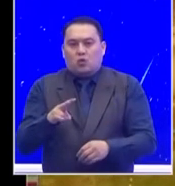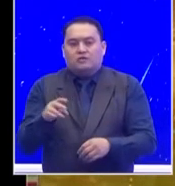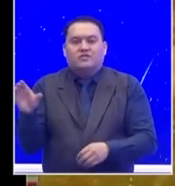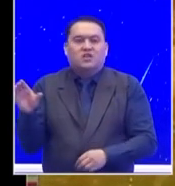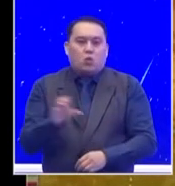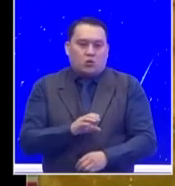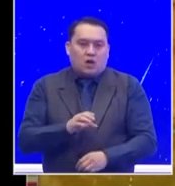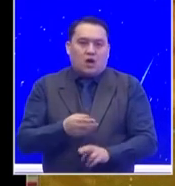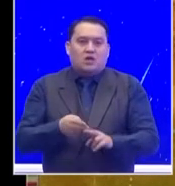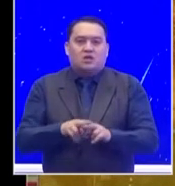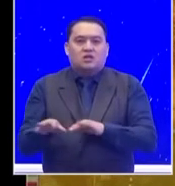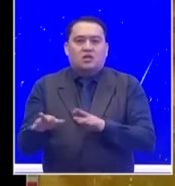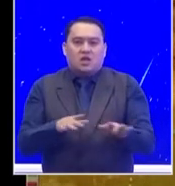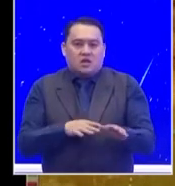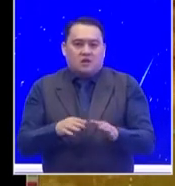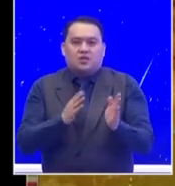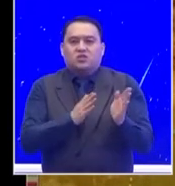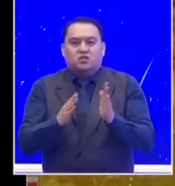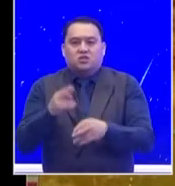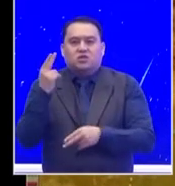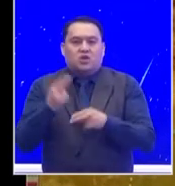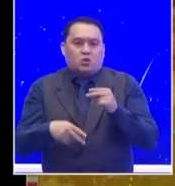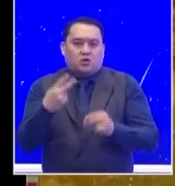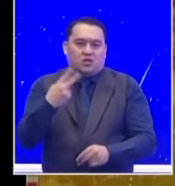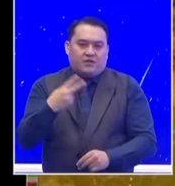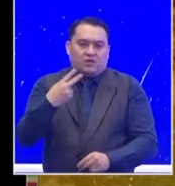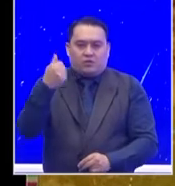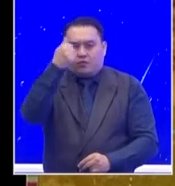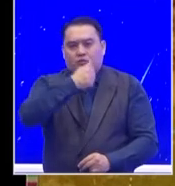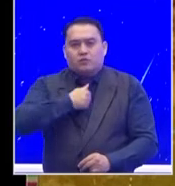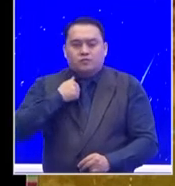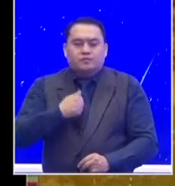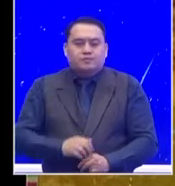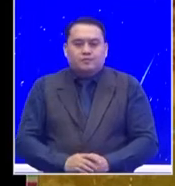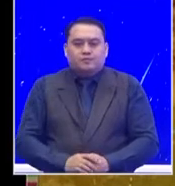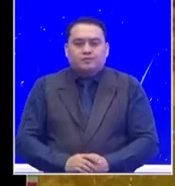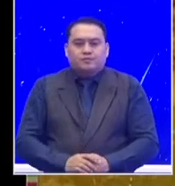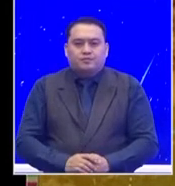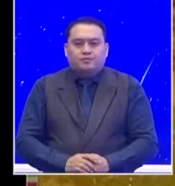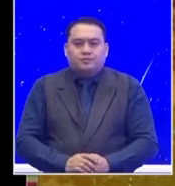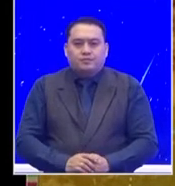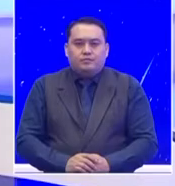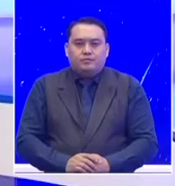в секунду. Срок действия этой системы закончится в конце 2022 года.